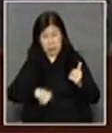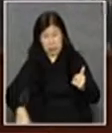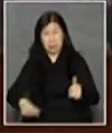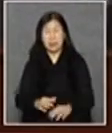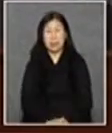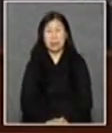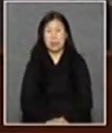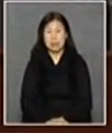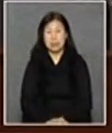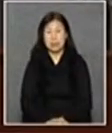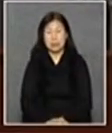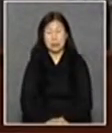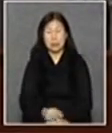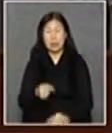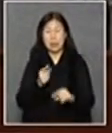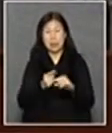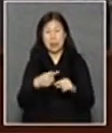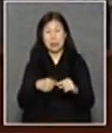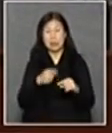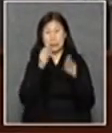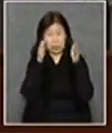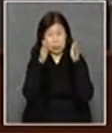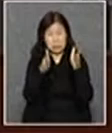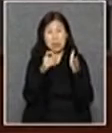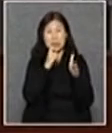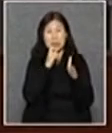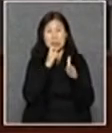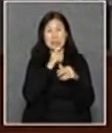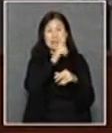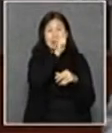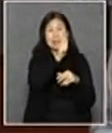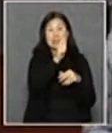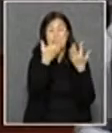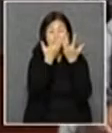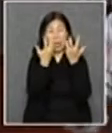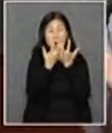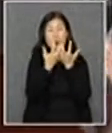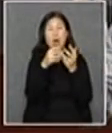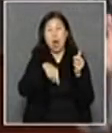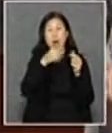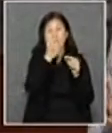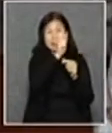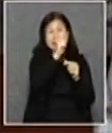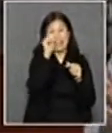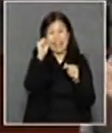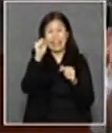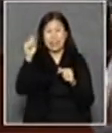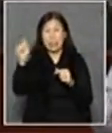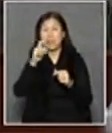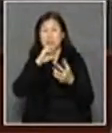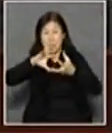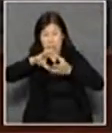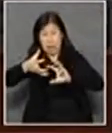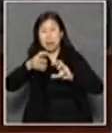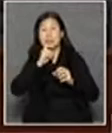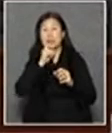們反而就應該要集中看看那個 TSA， 即是數學評估的問題裡面，因為他扭曲了即學生對數學那